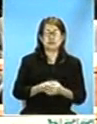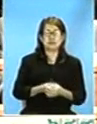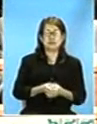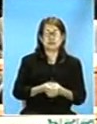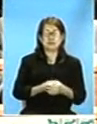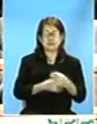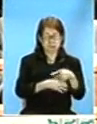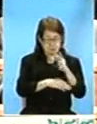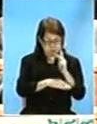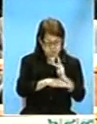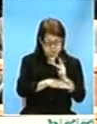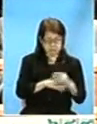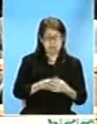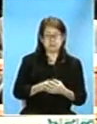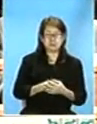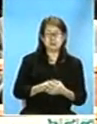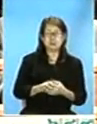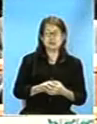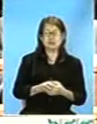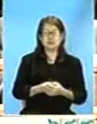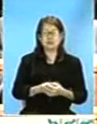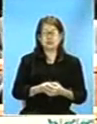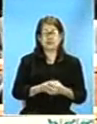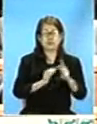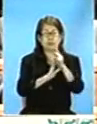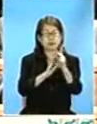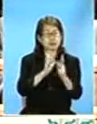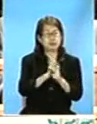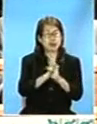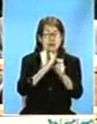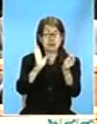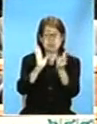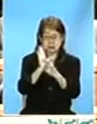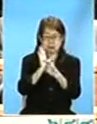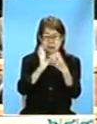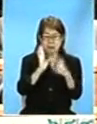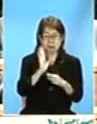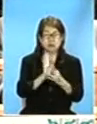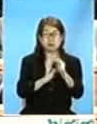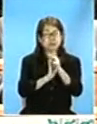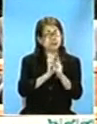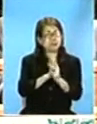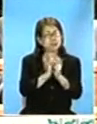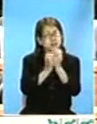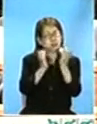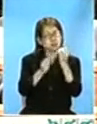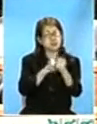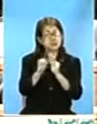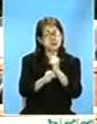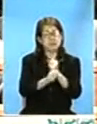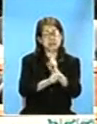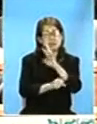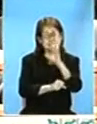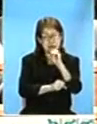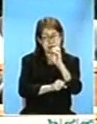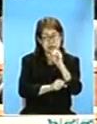ท่านประธานที่เคารพครับบทบัญญัติแห่งรัฐธรรมนูญปี2550ใน